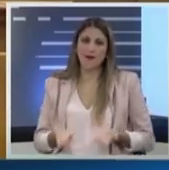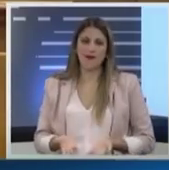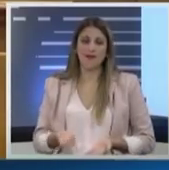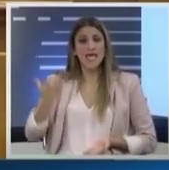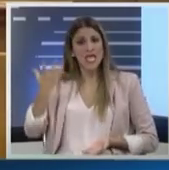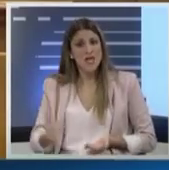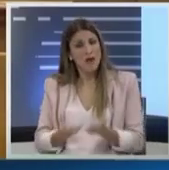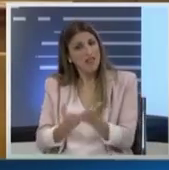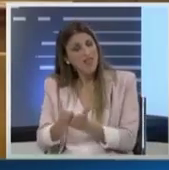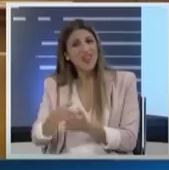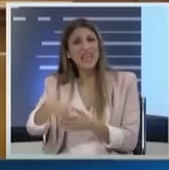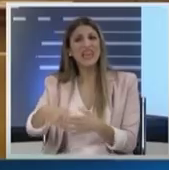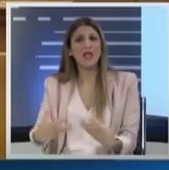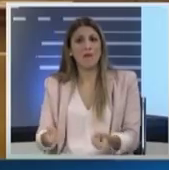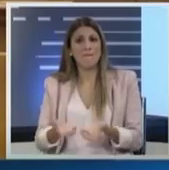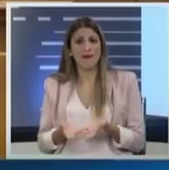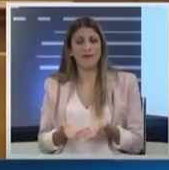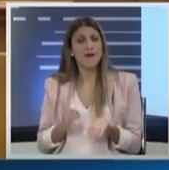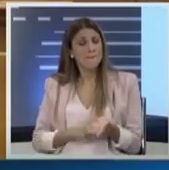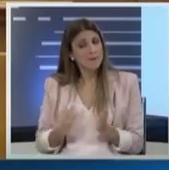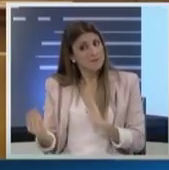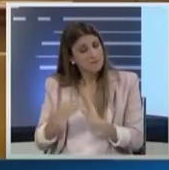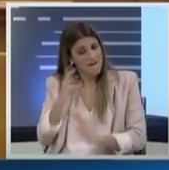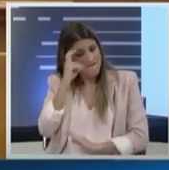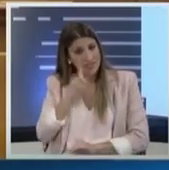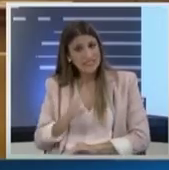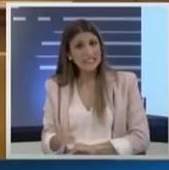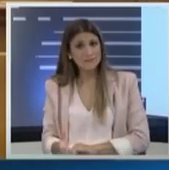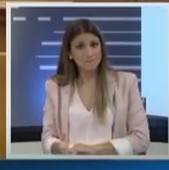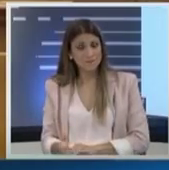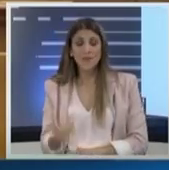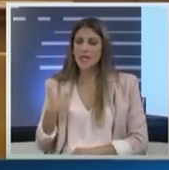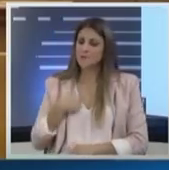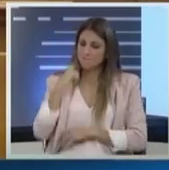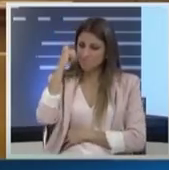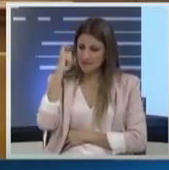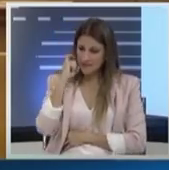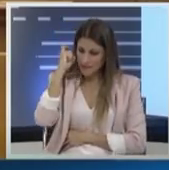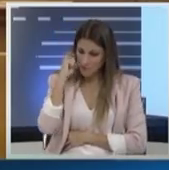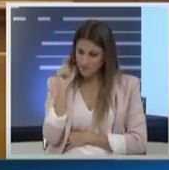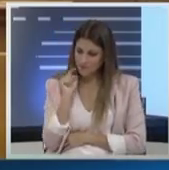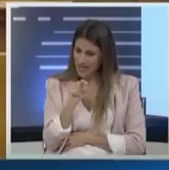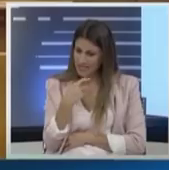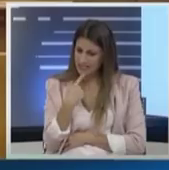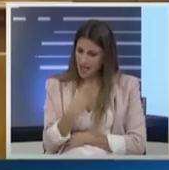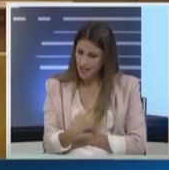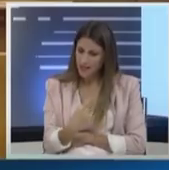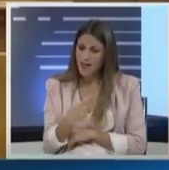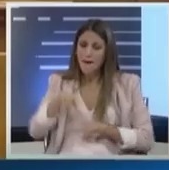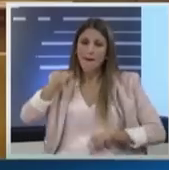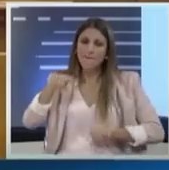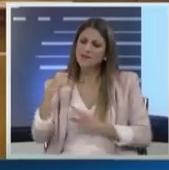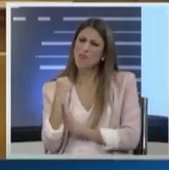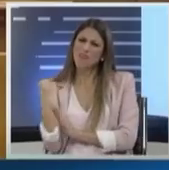και να σας ζητήσω να αναρωτηθείτε κι εσείς. Έχετε αλήθεια σκεφτεί ότι η ταύτισή σας με αυτές τις